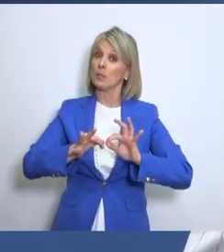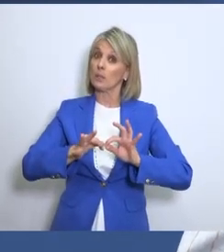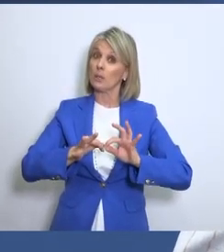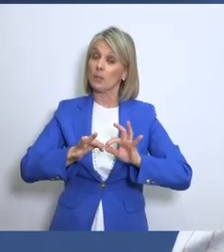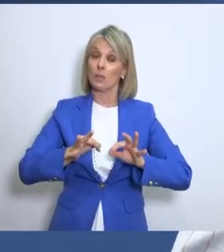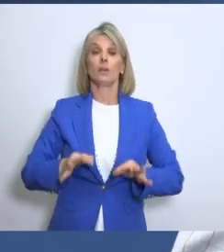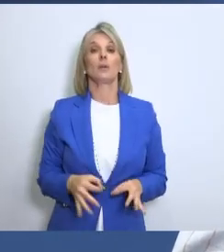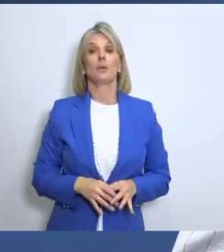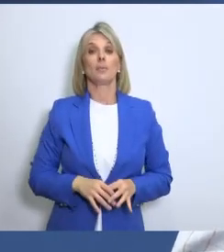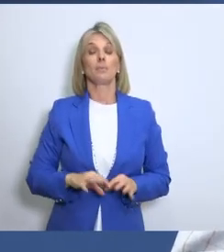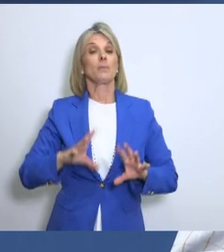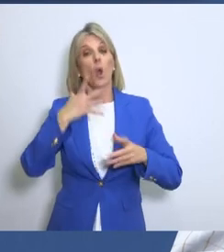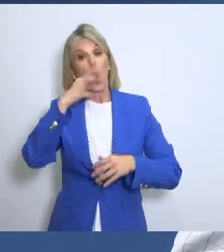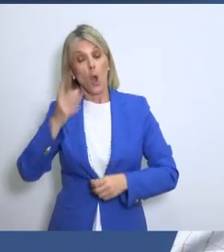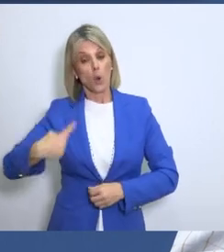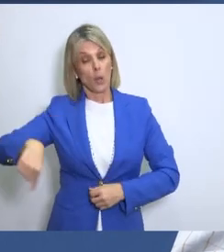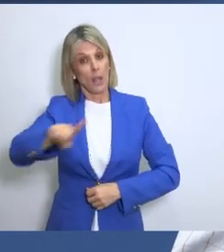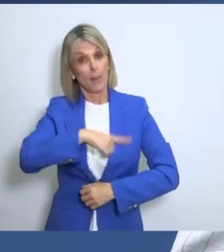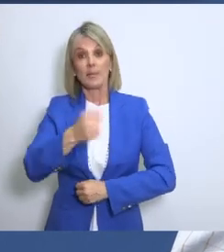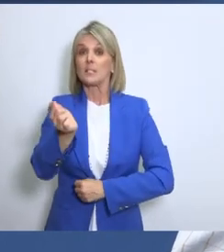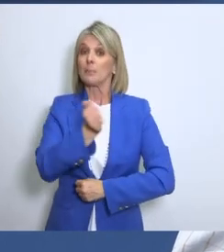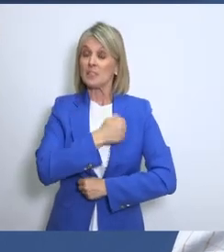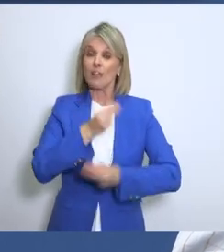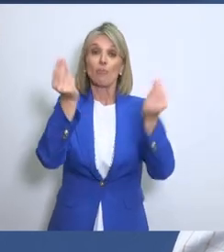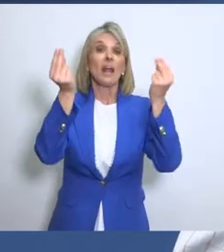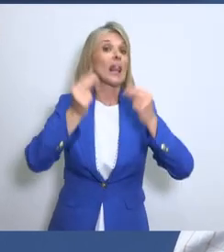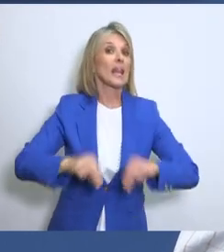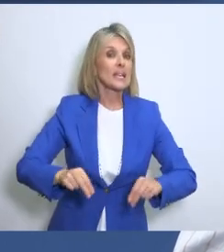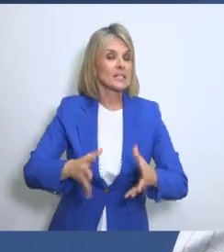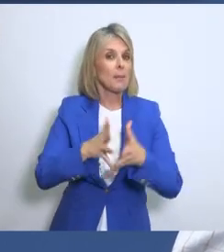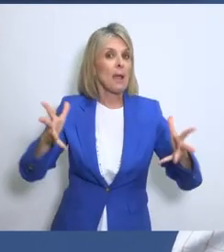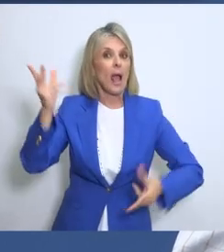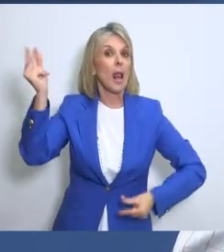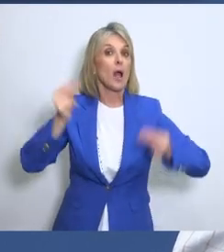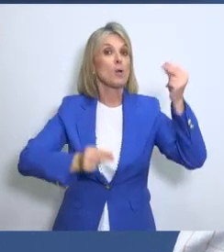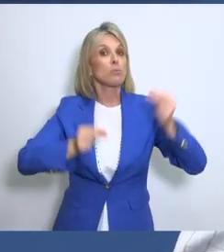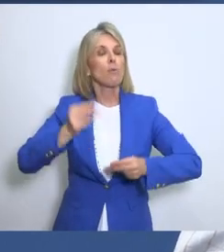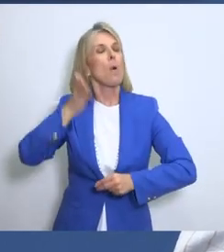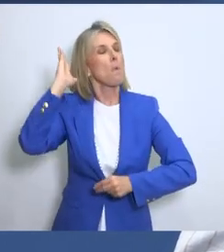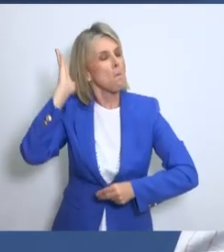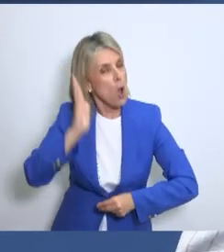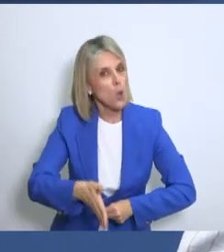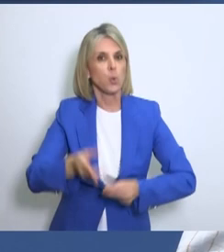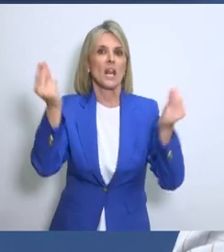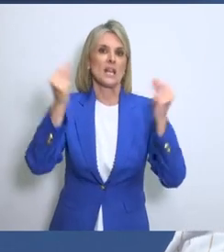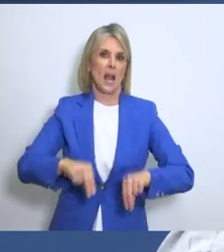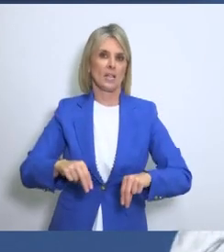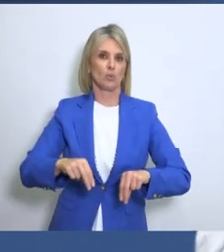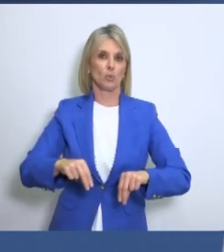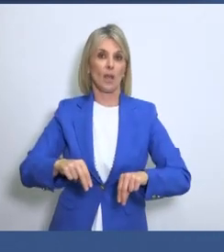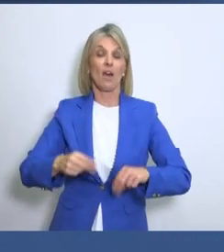γιατί πιστεύει ότι η λύση των μεγάλων προβλημάτων μπορούν να λυθούν μονάχα σε